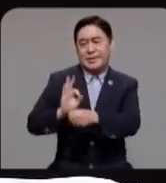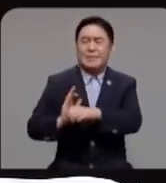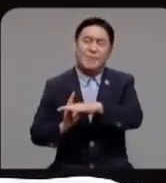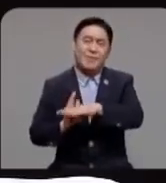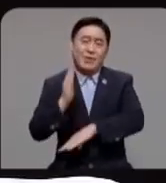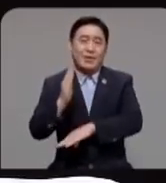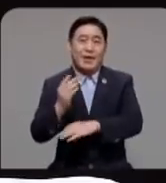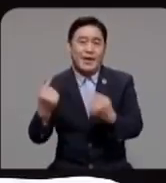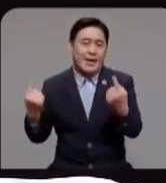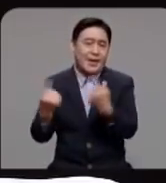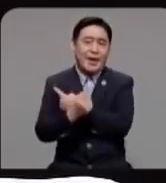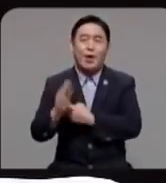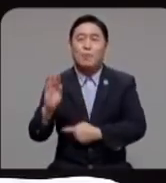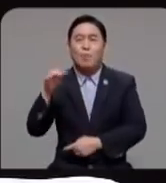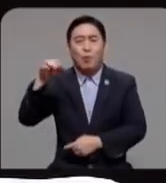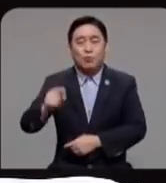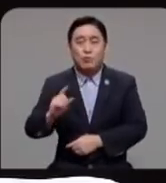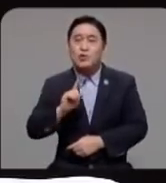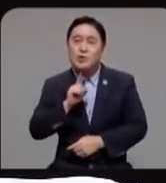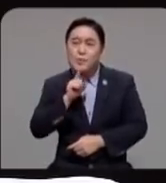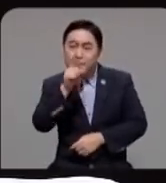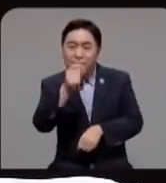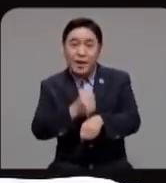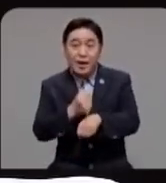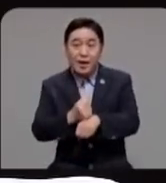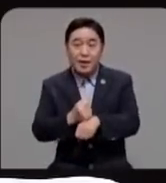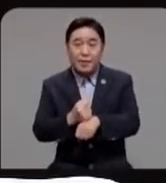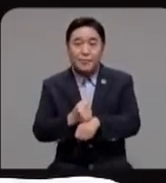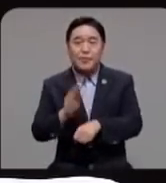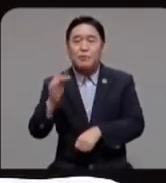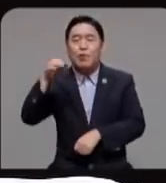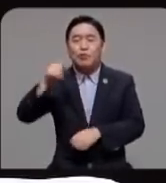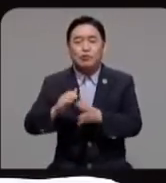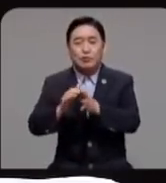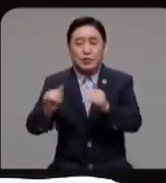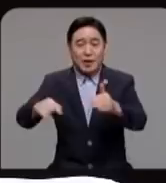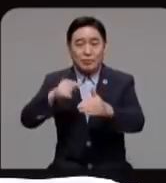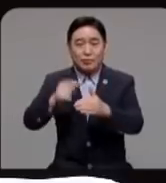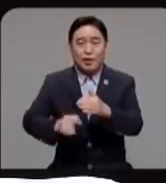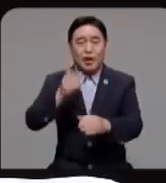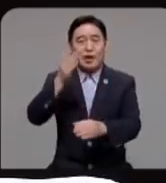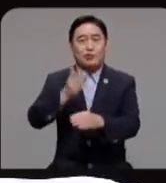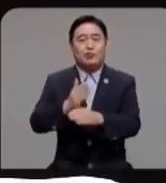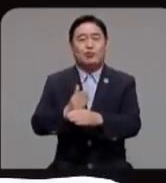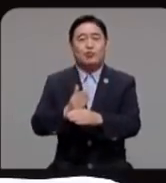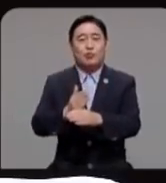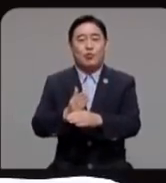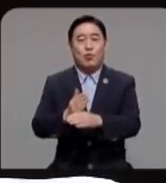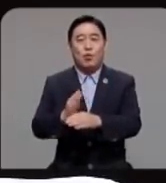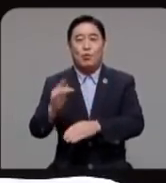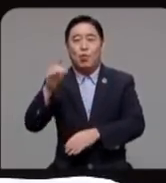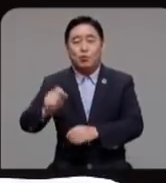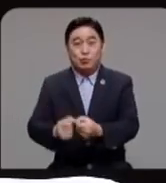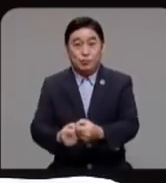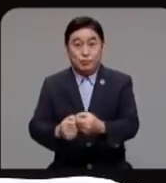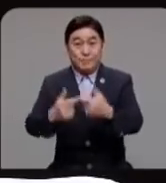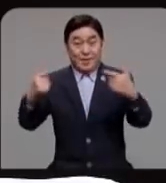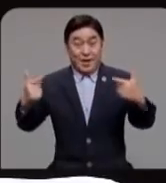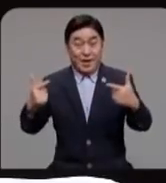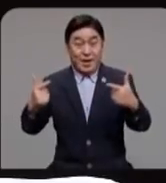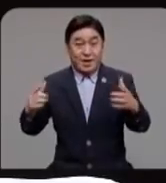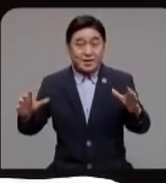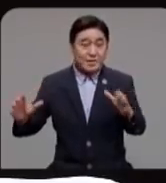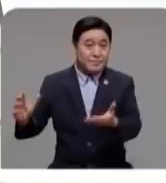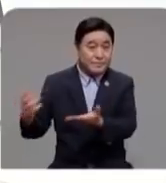개혁 보수를 주장을 해왔습니다. 보수 중에는 누구보다도 중도 보수 확장성이 강하다고 저는 자신을 합니다.